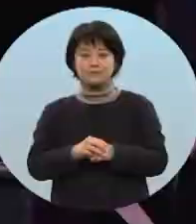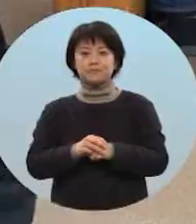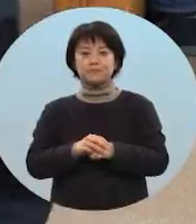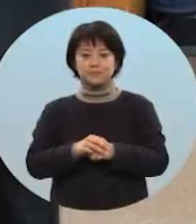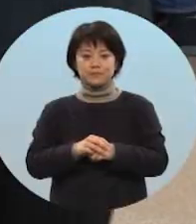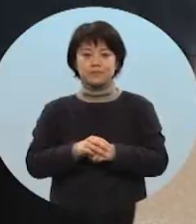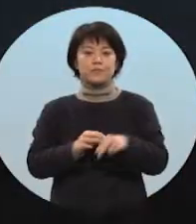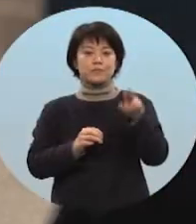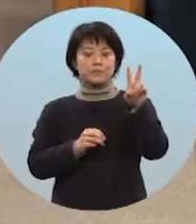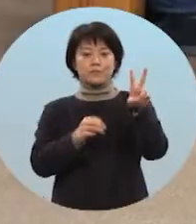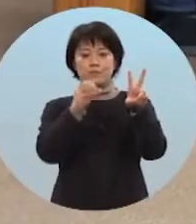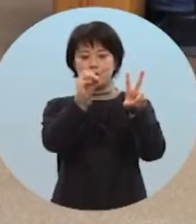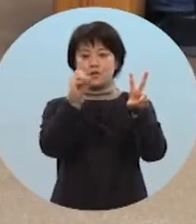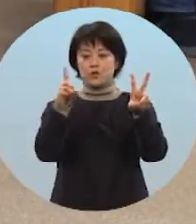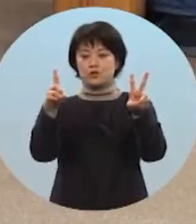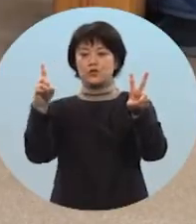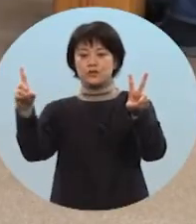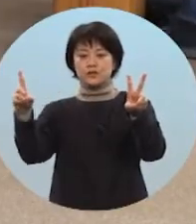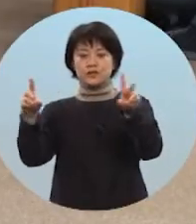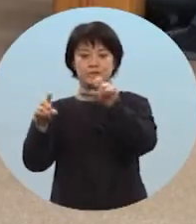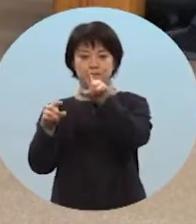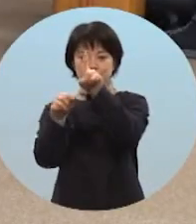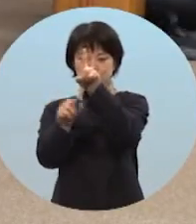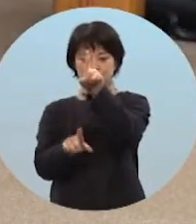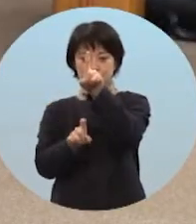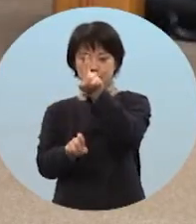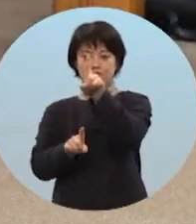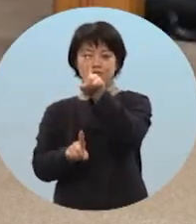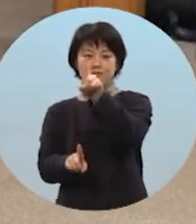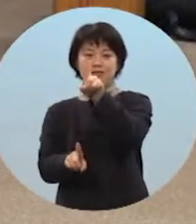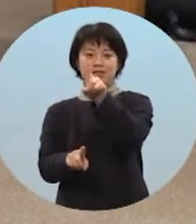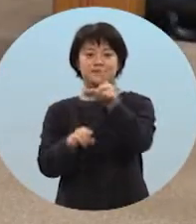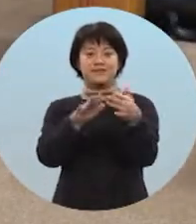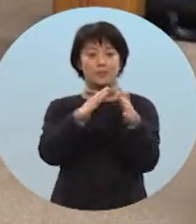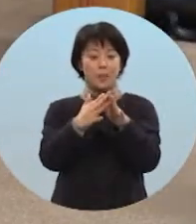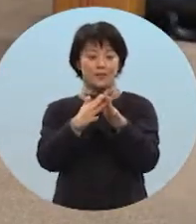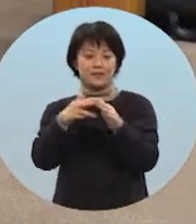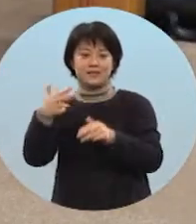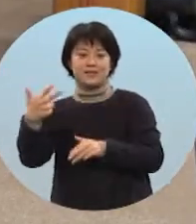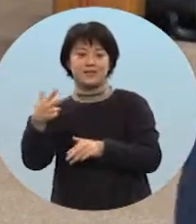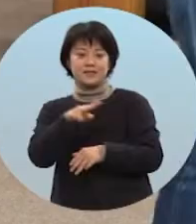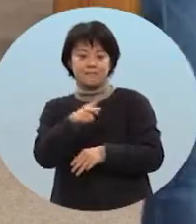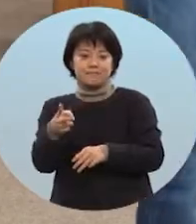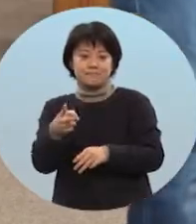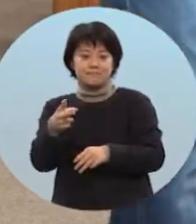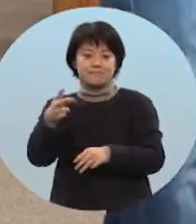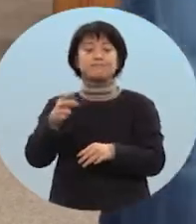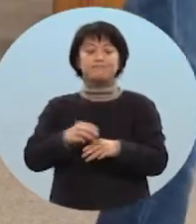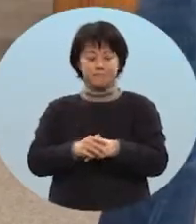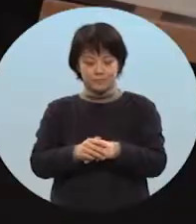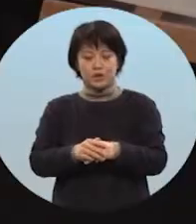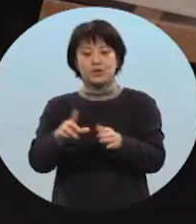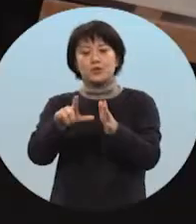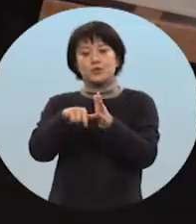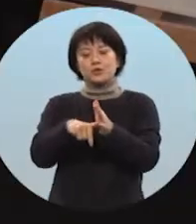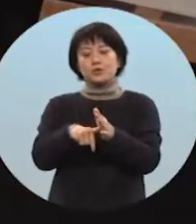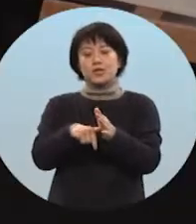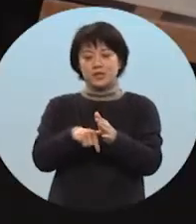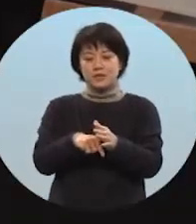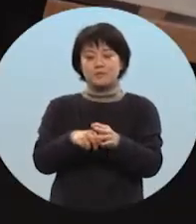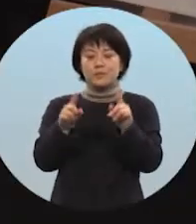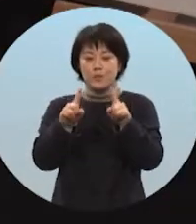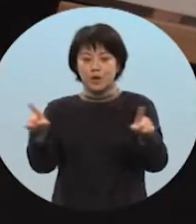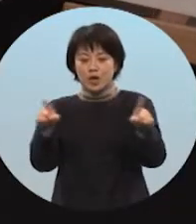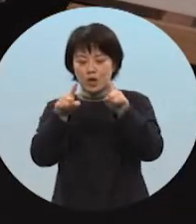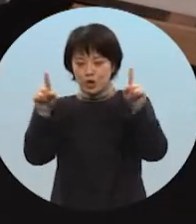ね、町から市にグレードアップしたの覚えてます、はい、でその時私1曲作曲させていただいて野々市スイング